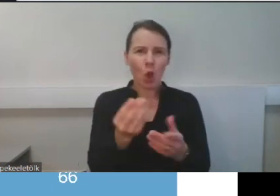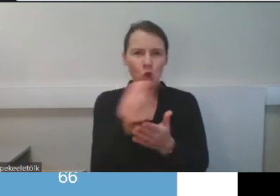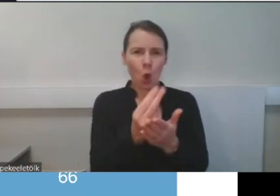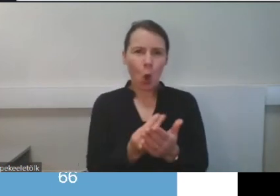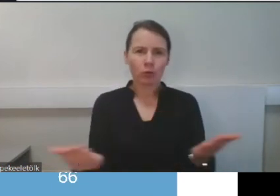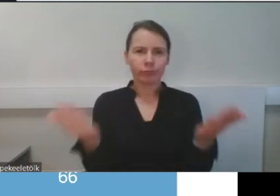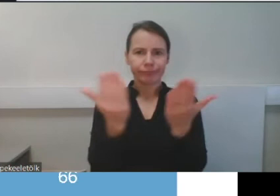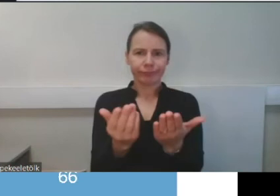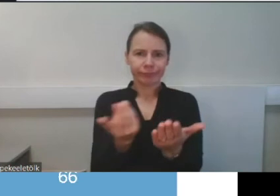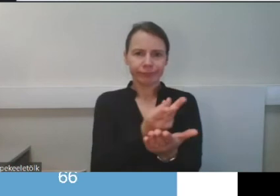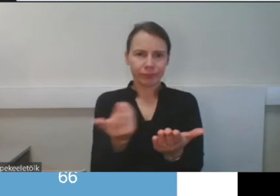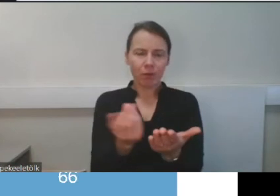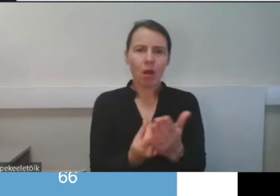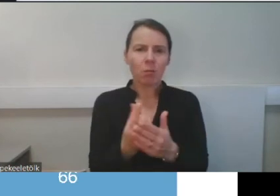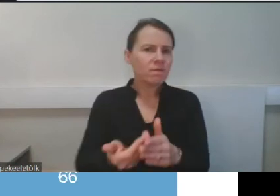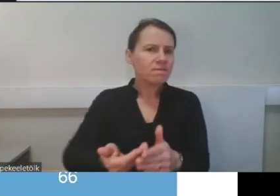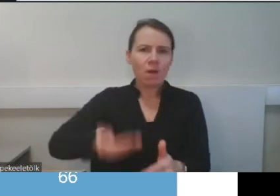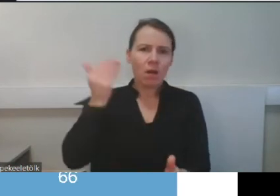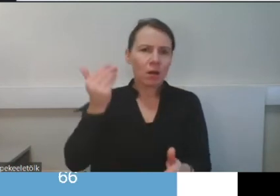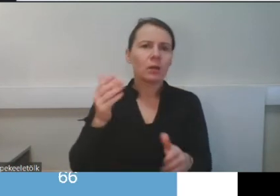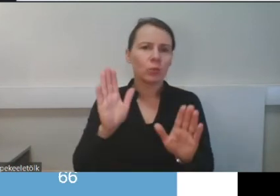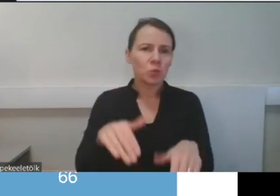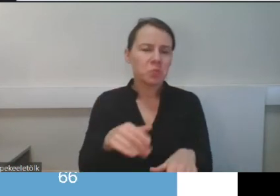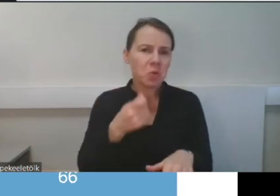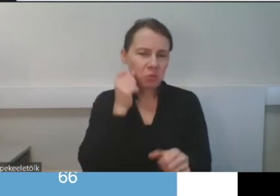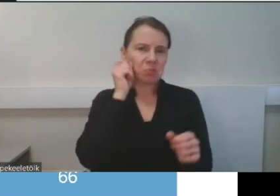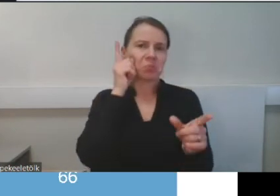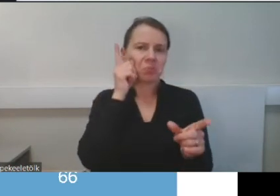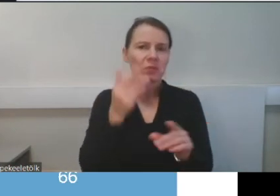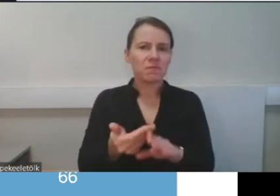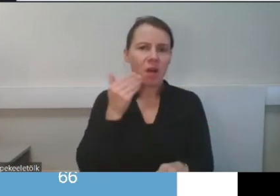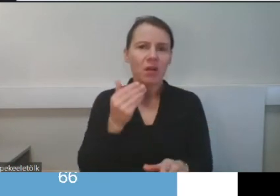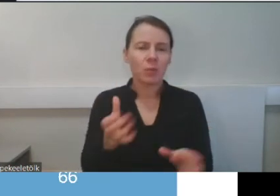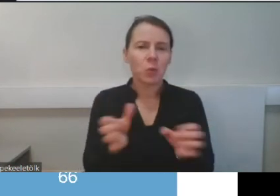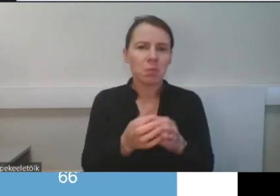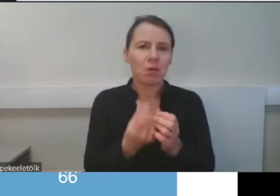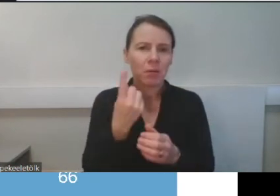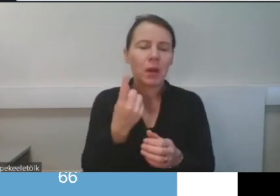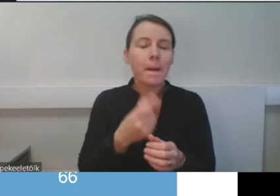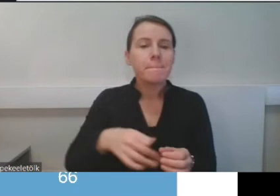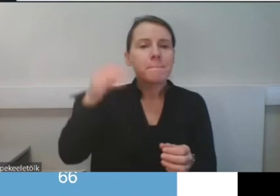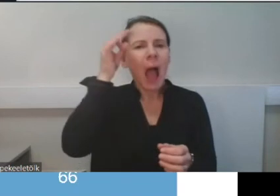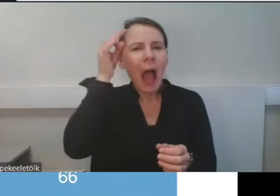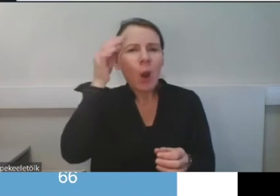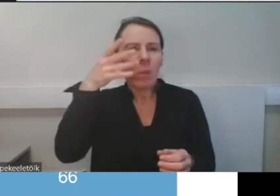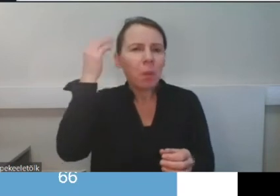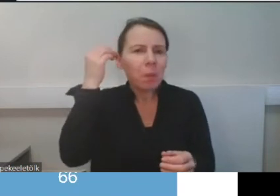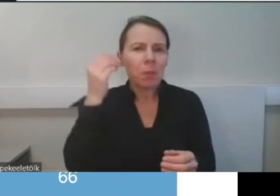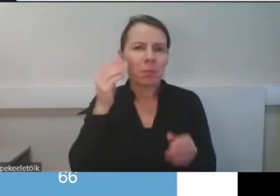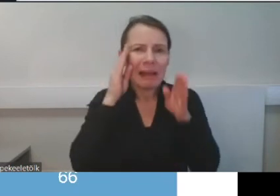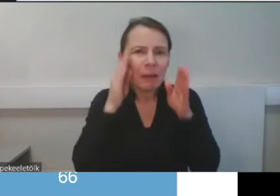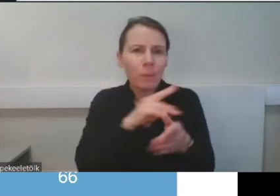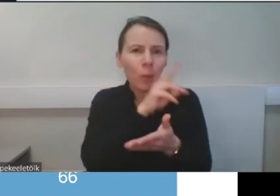Mis on selle joonisel minu mõelest just oluline ongi see, et me näeme selles mõttes laiemat pilti, et me näeme, et meil on olemas vasakul